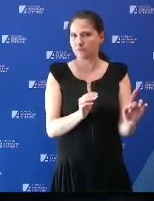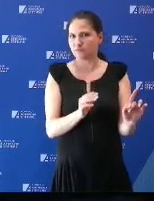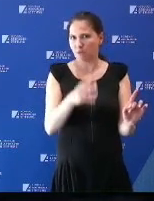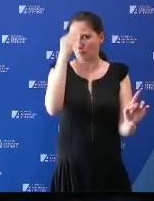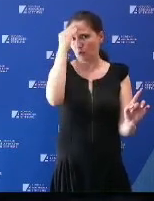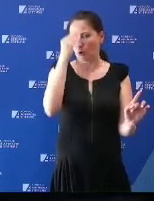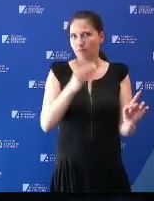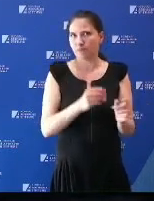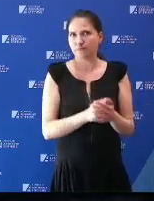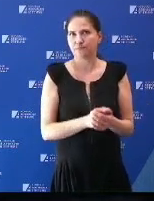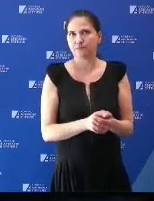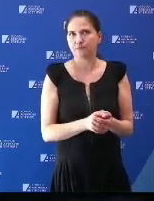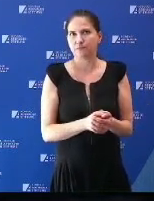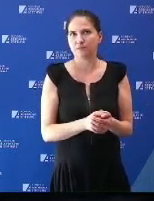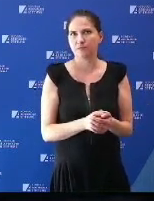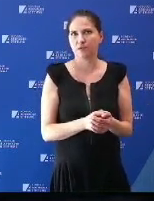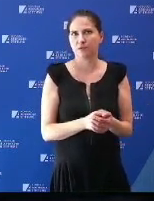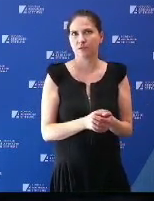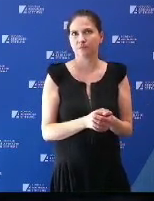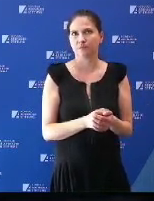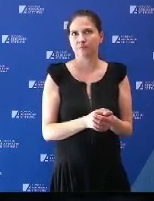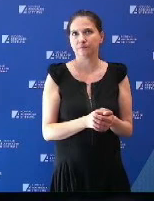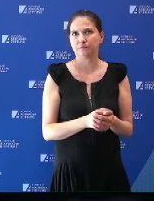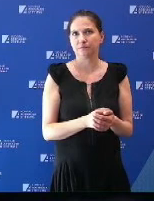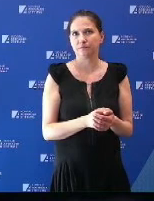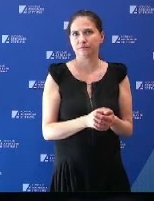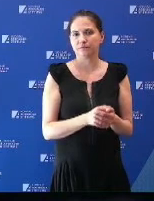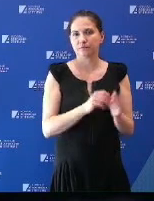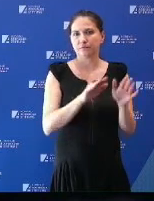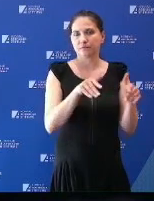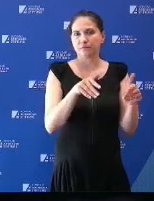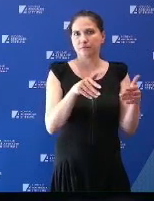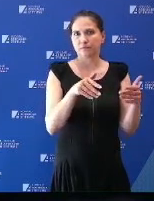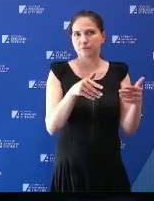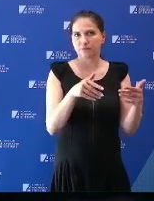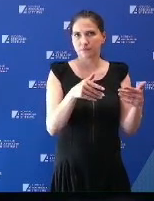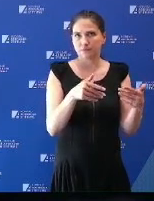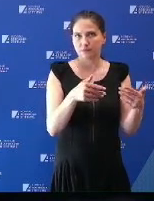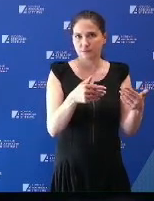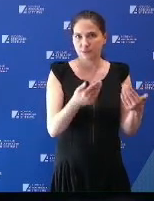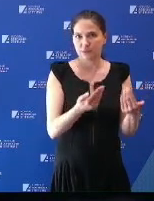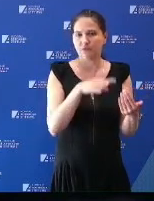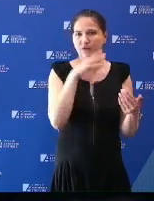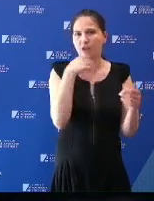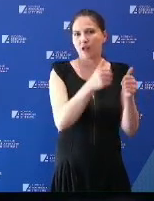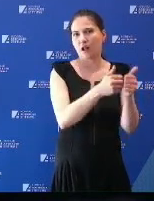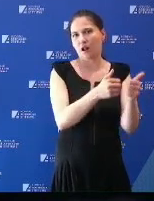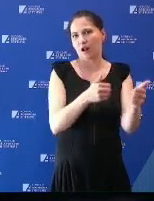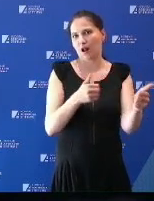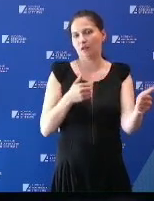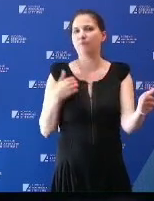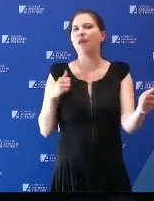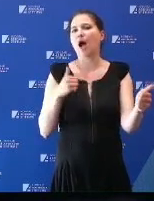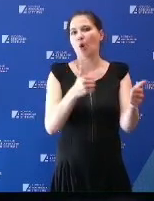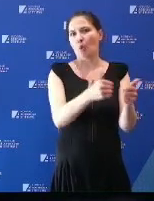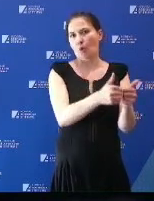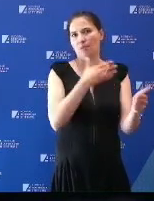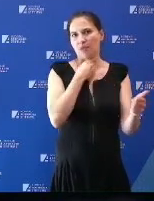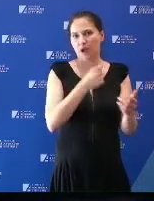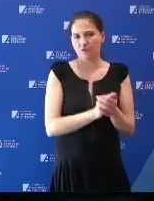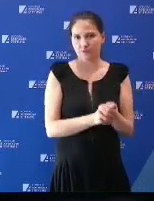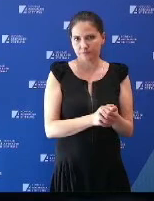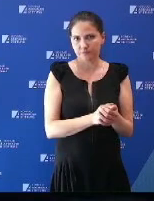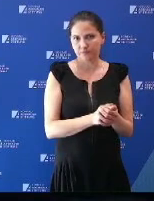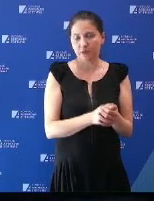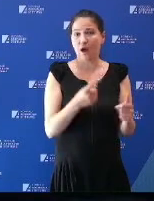diesem Talk gerade eben. Da gibt es wirklich noch ganz große Handlungsbedarf. Es fängt zum einen an der Stelle